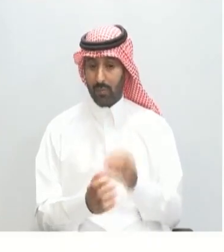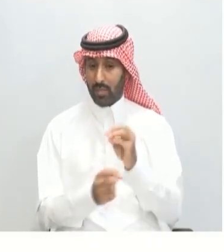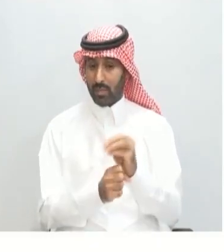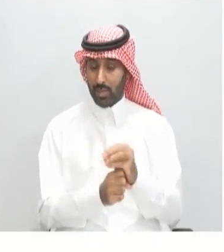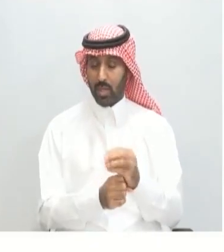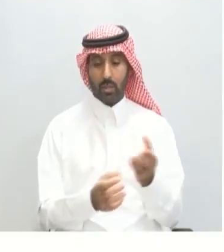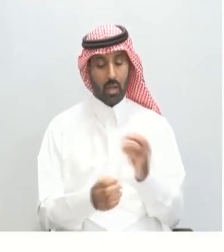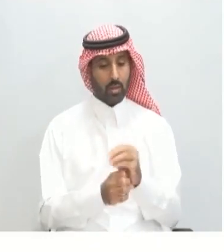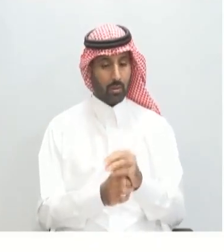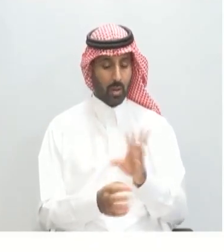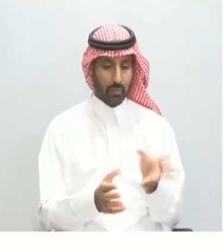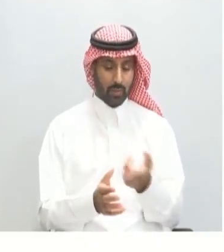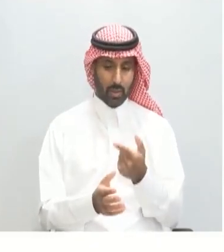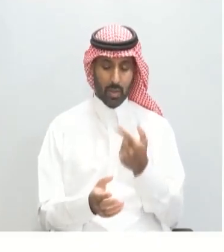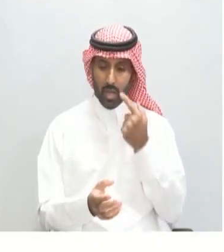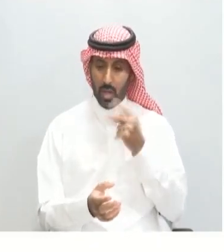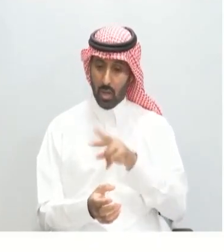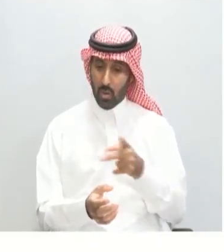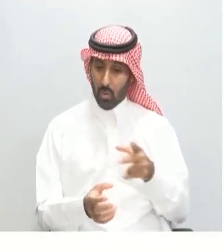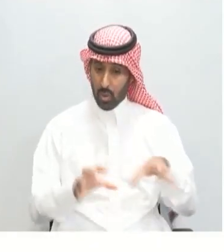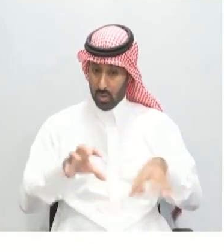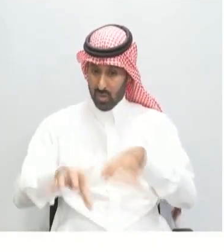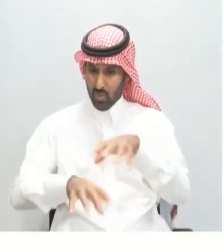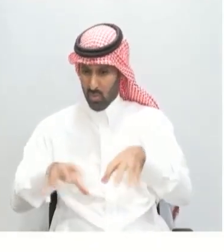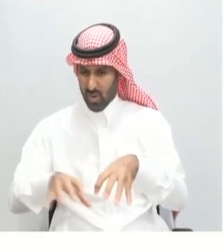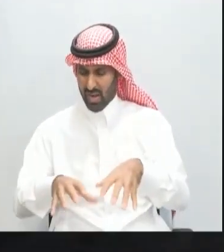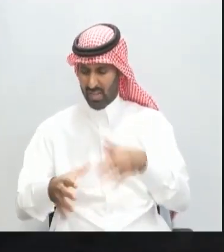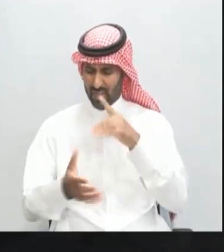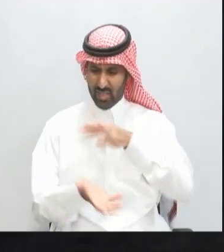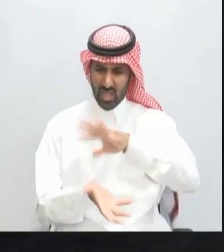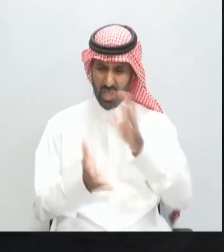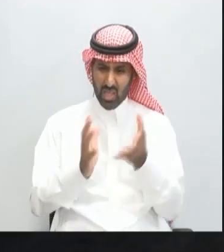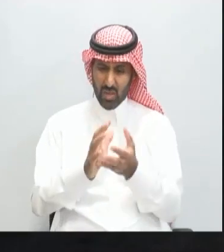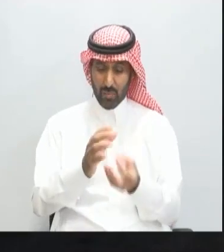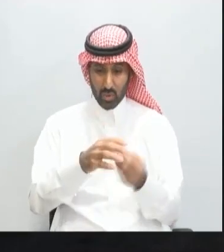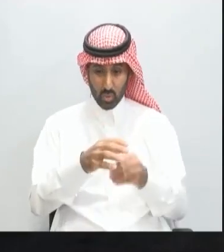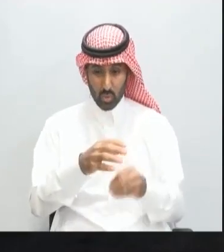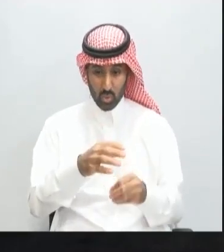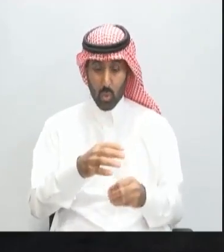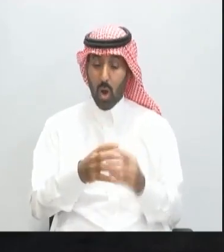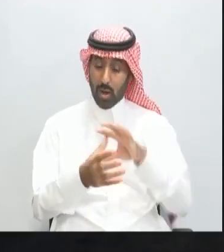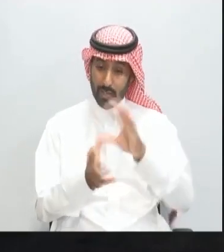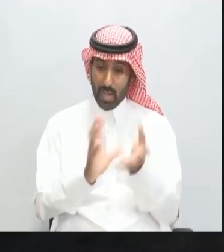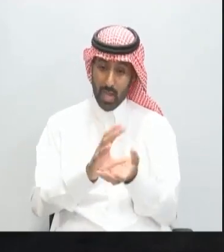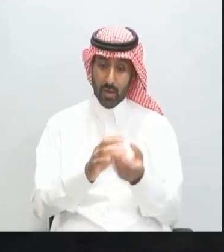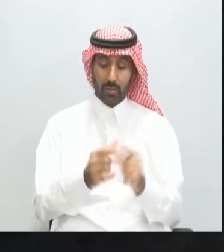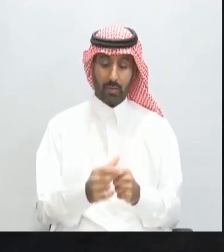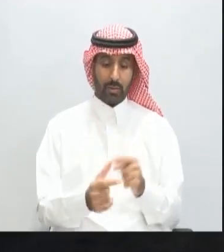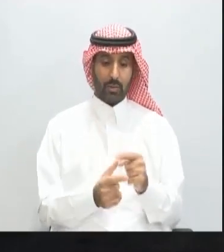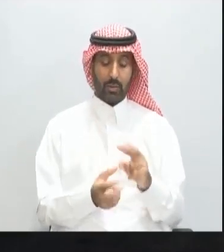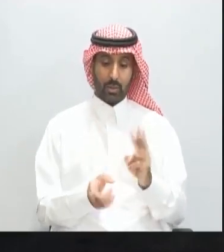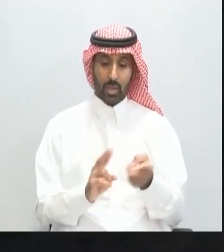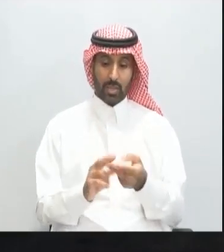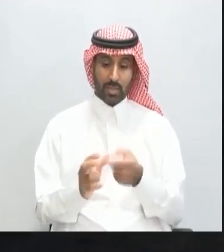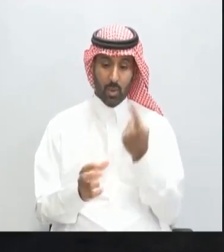الدرس تعرفت انا وانتم على الحركات الباطنيه التي تحدث في باطن الارض وهي